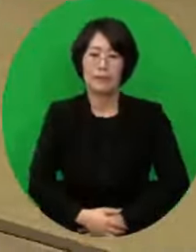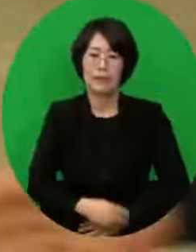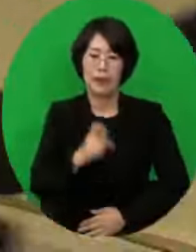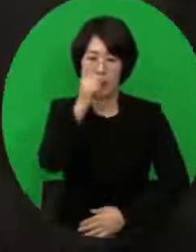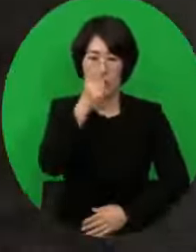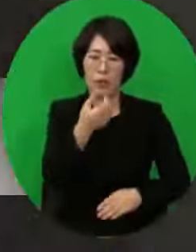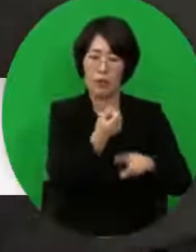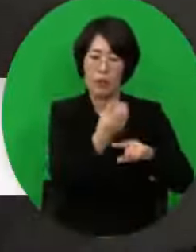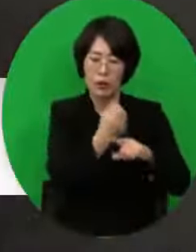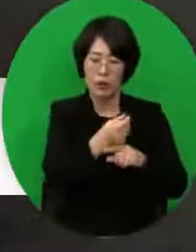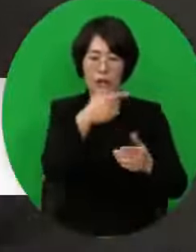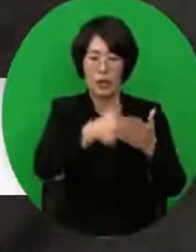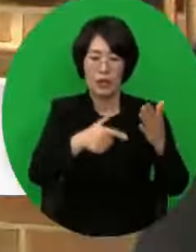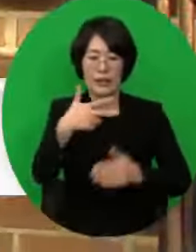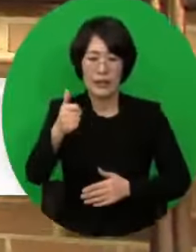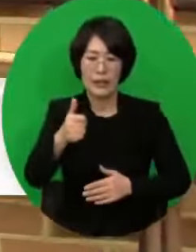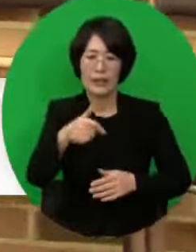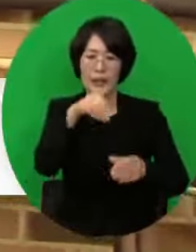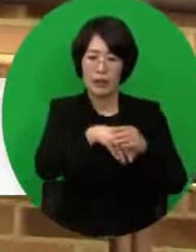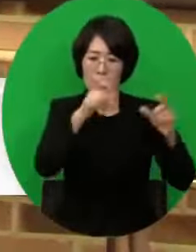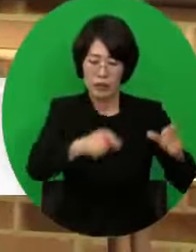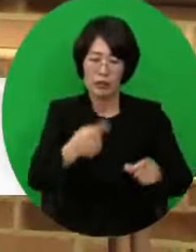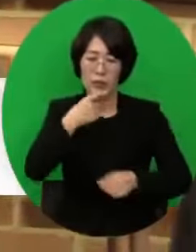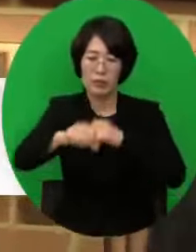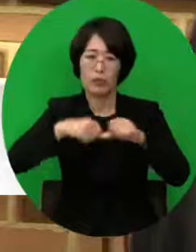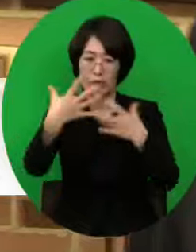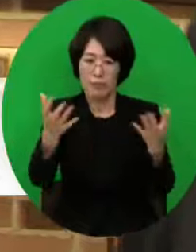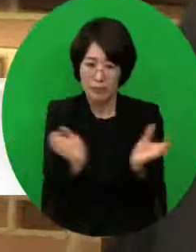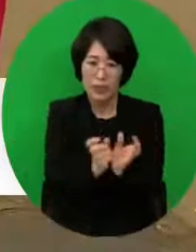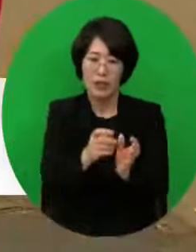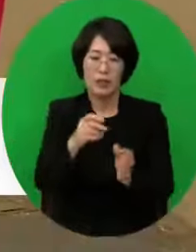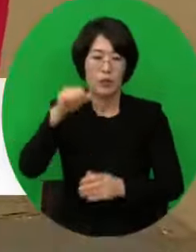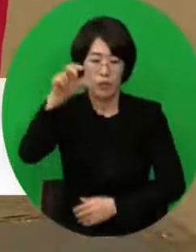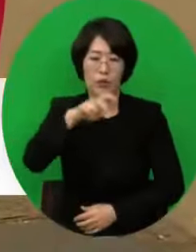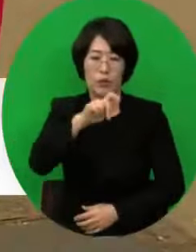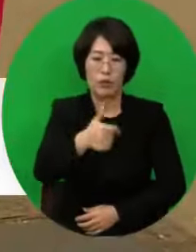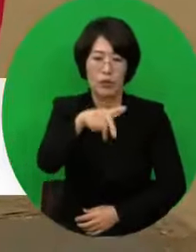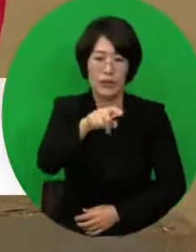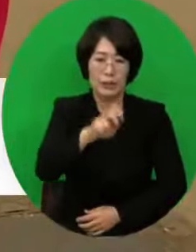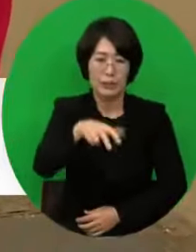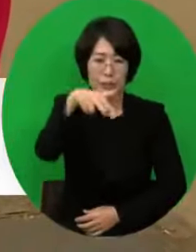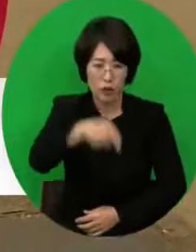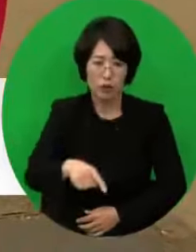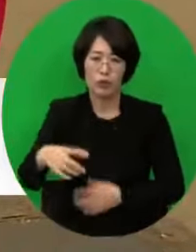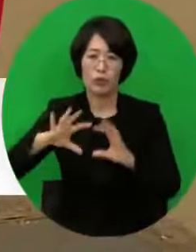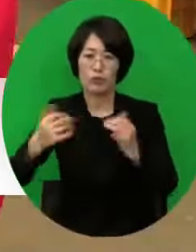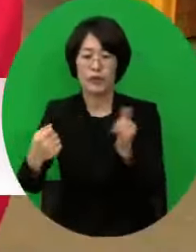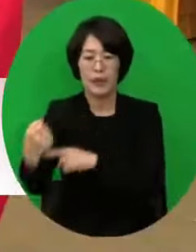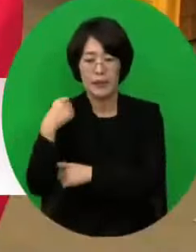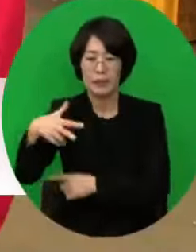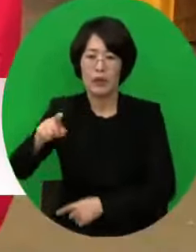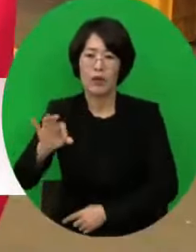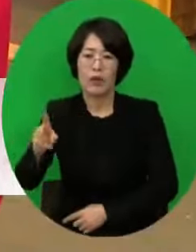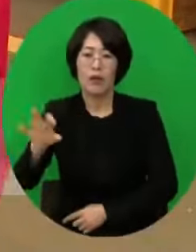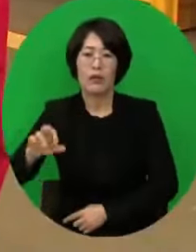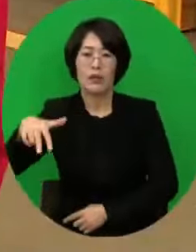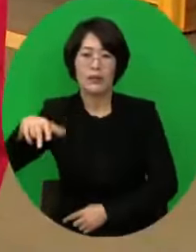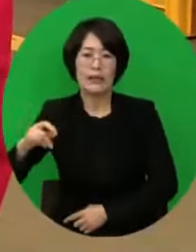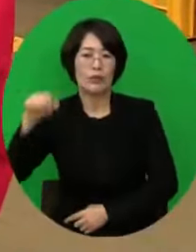고흥 보성 장흥 강진 선거구에는 더불어민주당 문금주 후보와 국민의힘 김형주 후보의 양자 대결 구도가